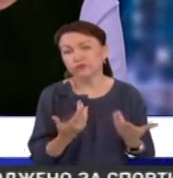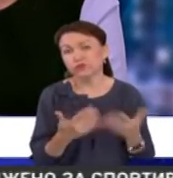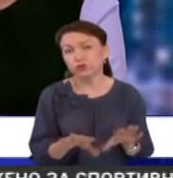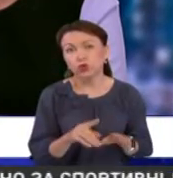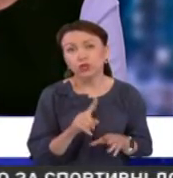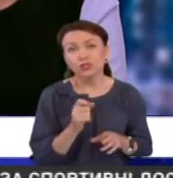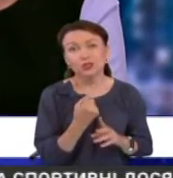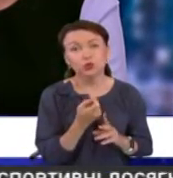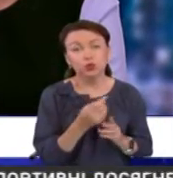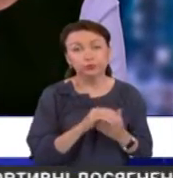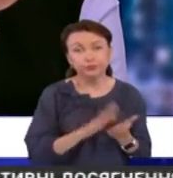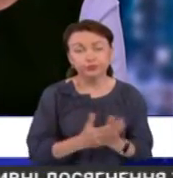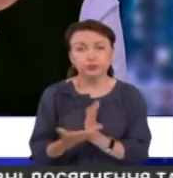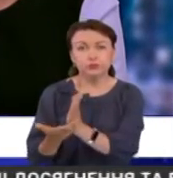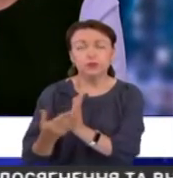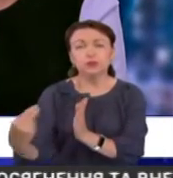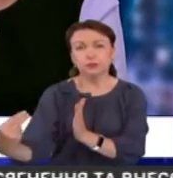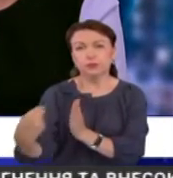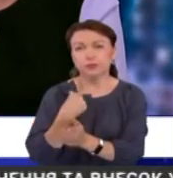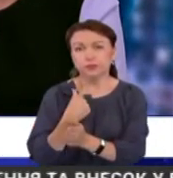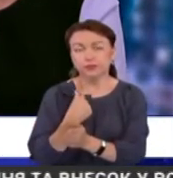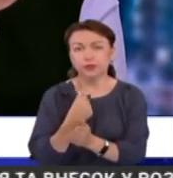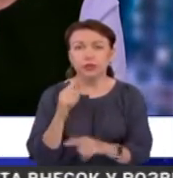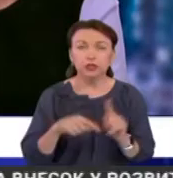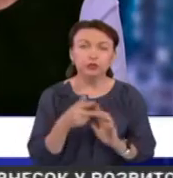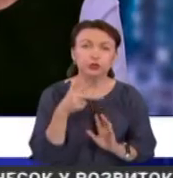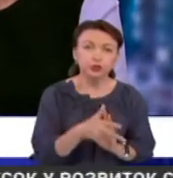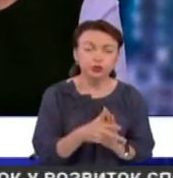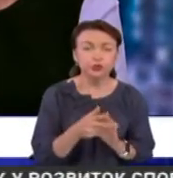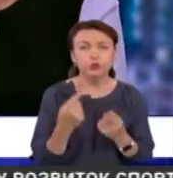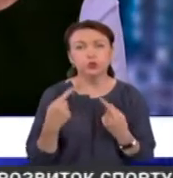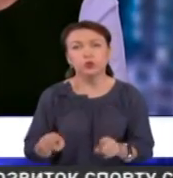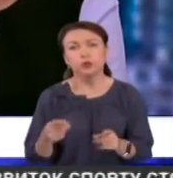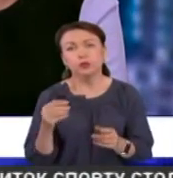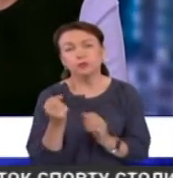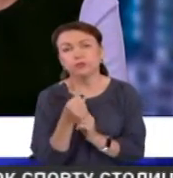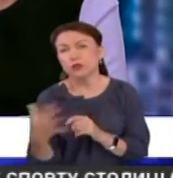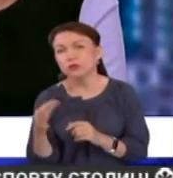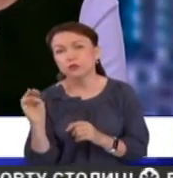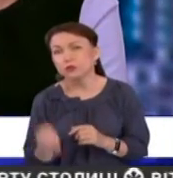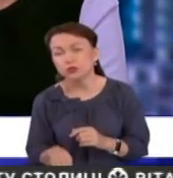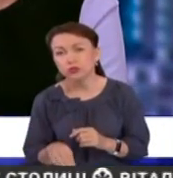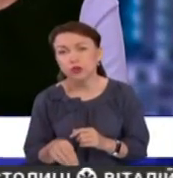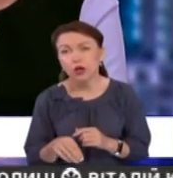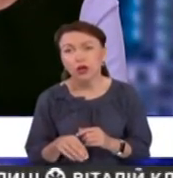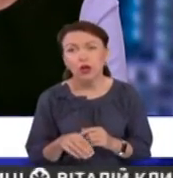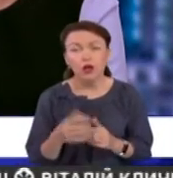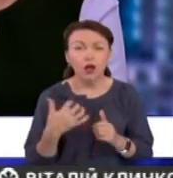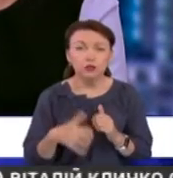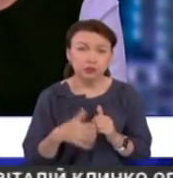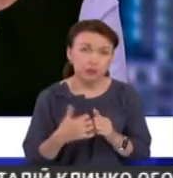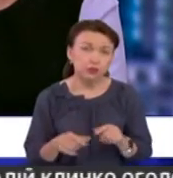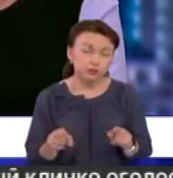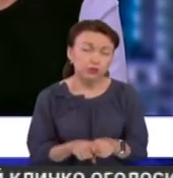100 пологів вони отримали гроші. Якісь пологи їм коштували 3 тисячі, якісь пологи їм коштували 15 тисяч, а десь по середньому